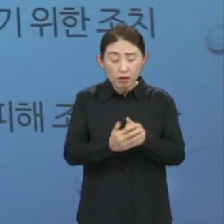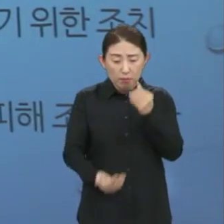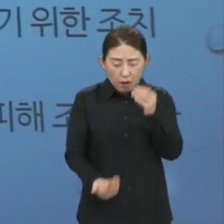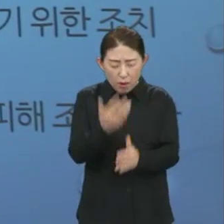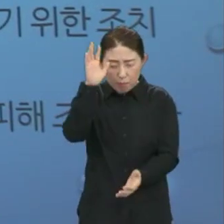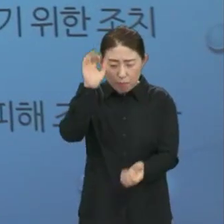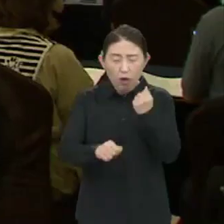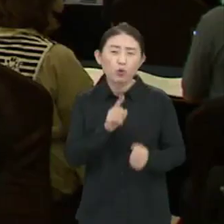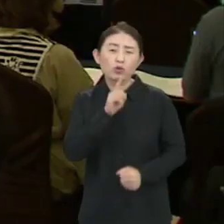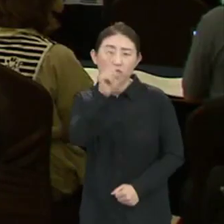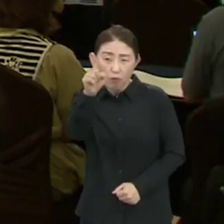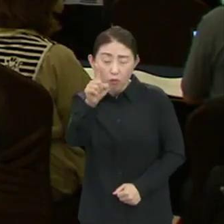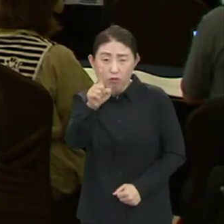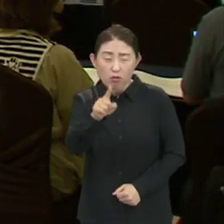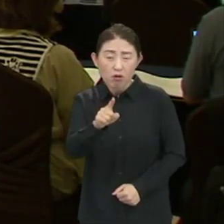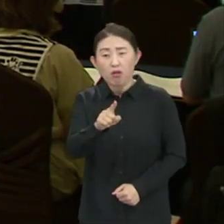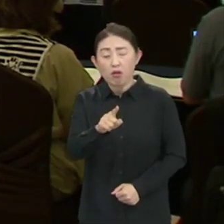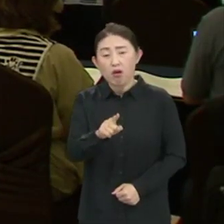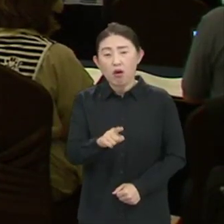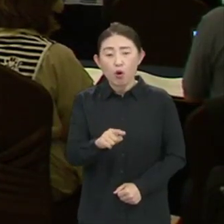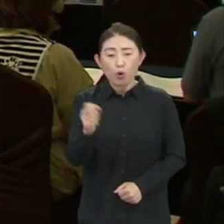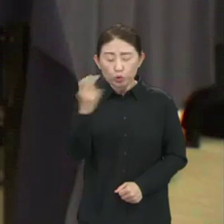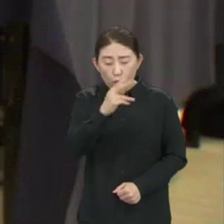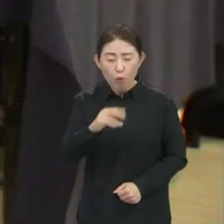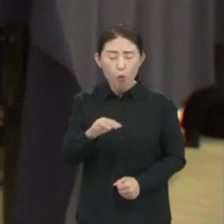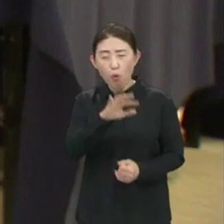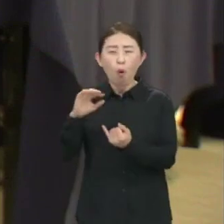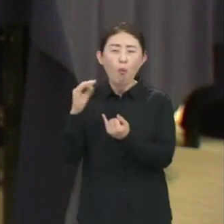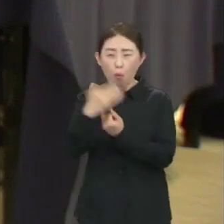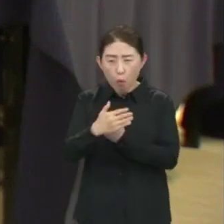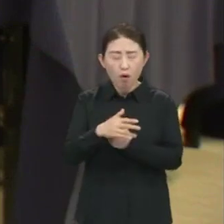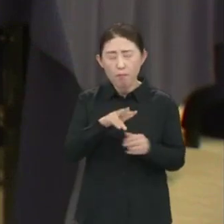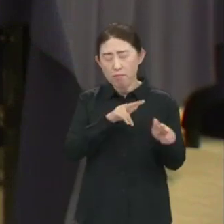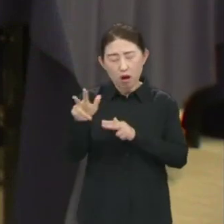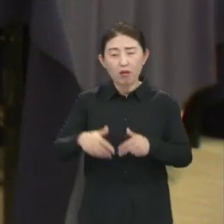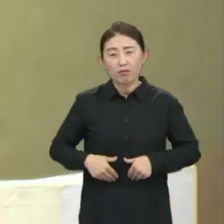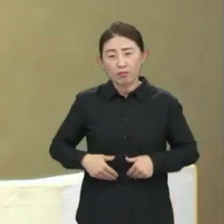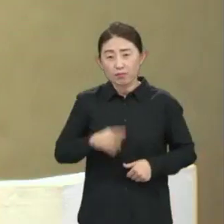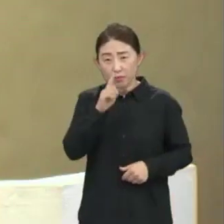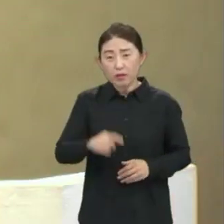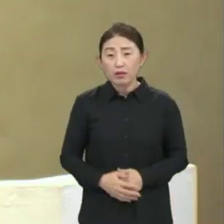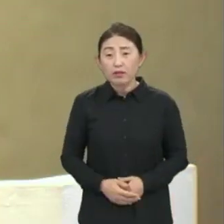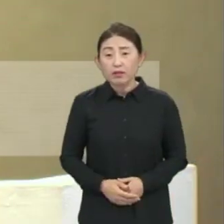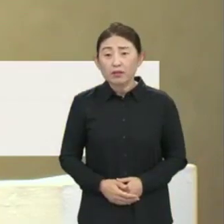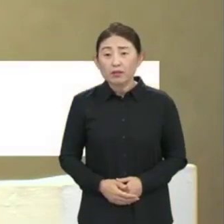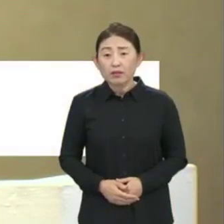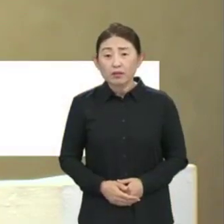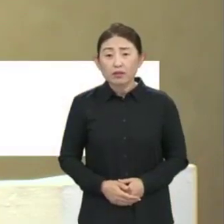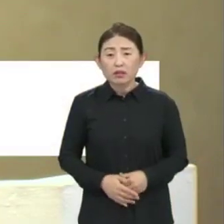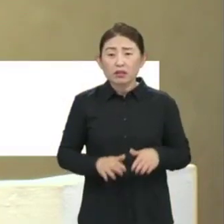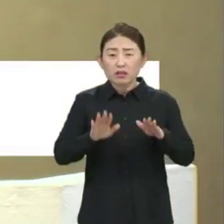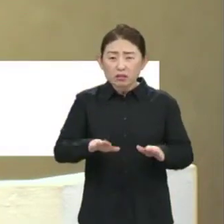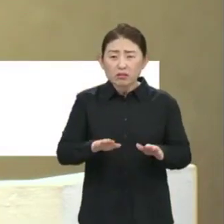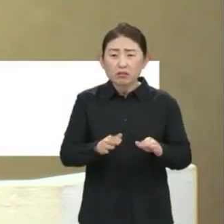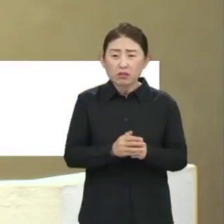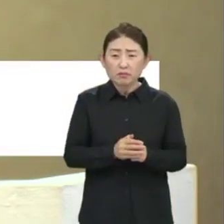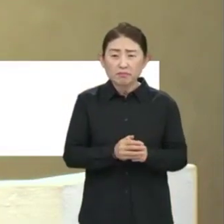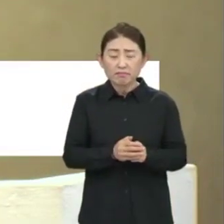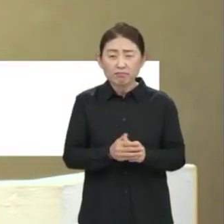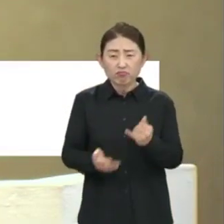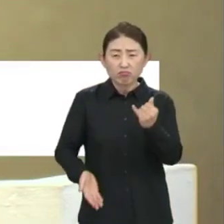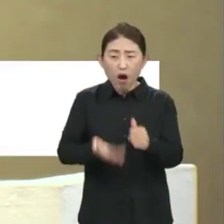개선 등 즉각적이고 적극적인 보호 장치가 필요하다는 의견도 나왔습니다. 가해자로 지목된 의원은